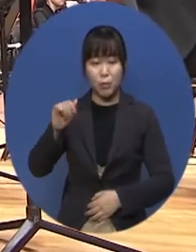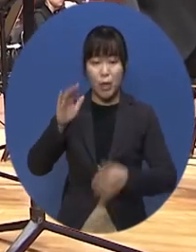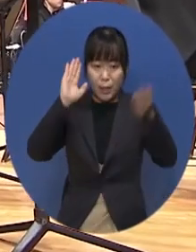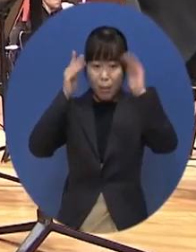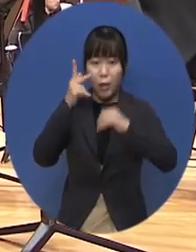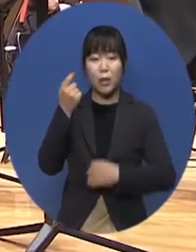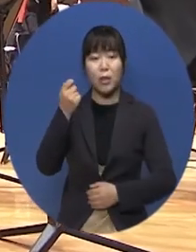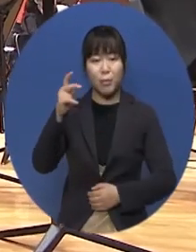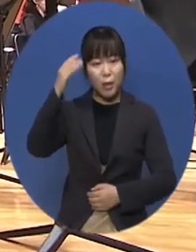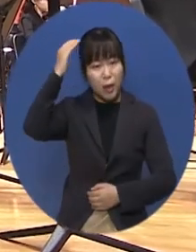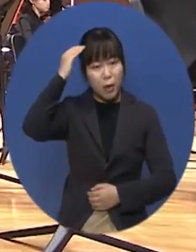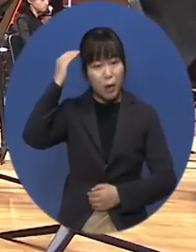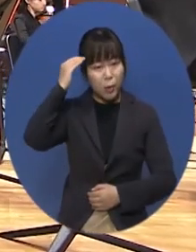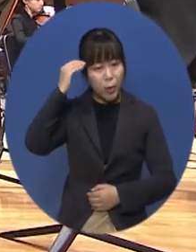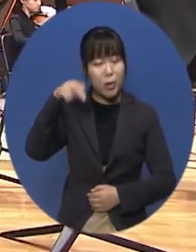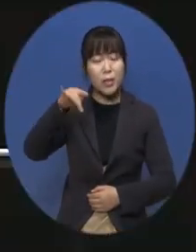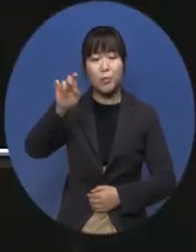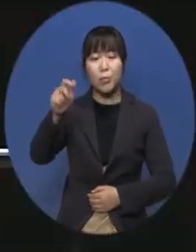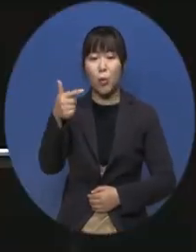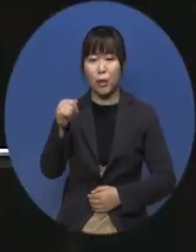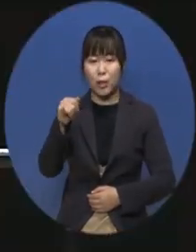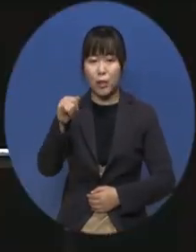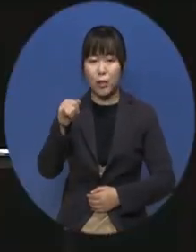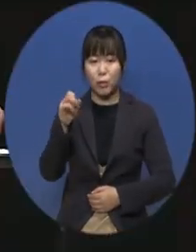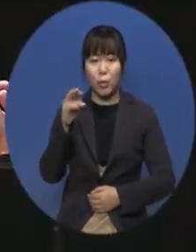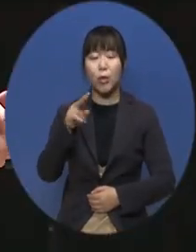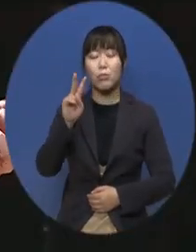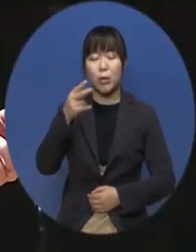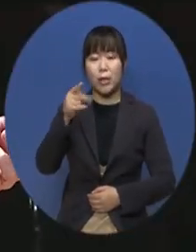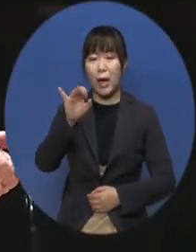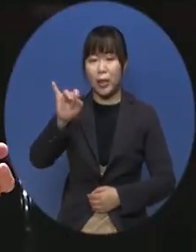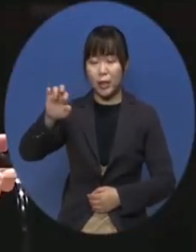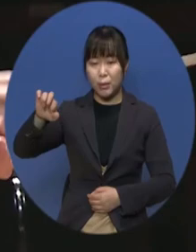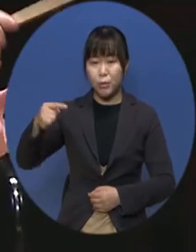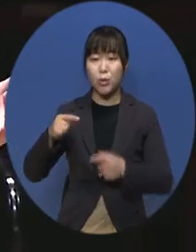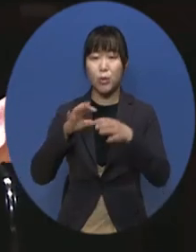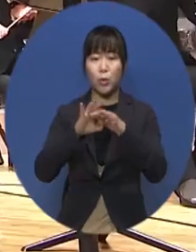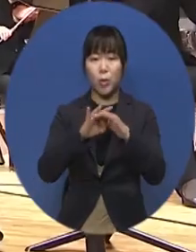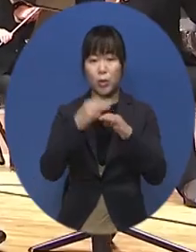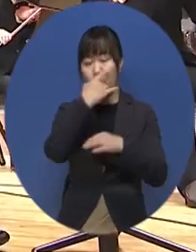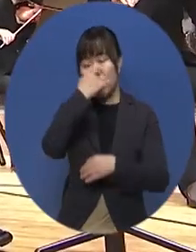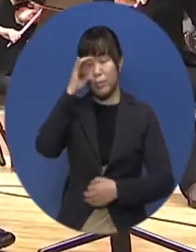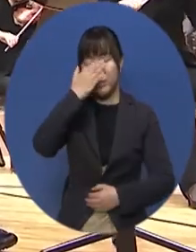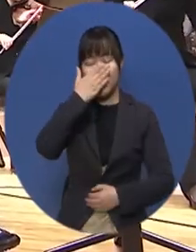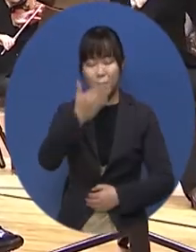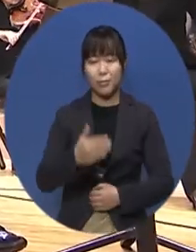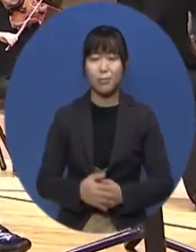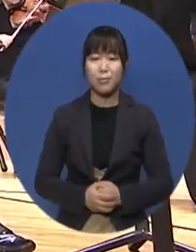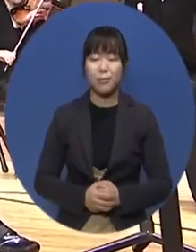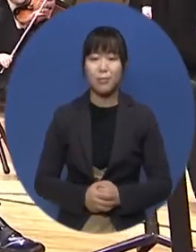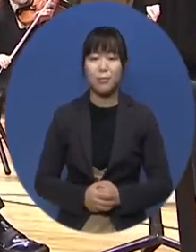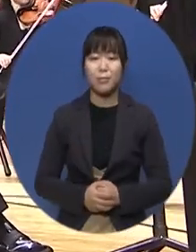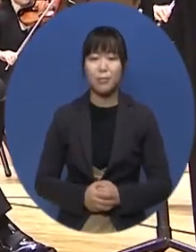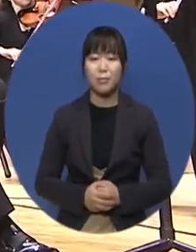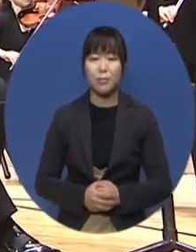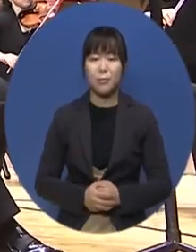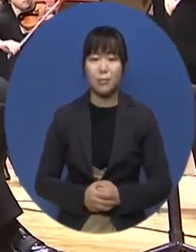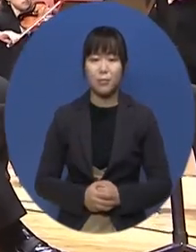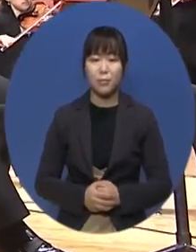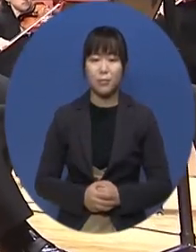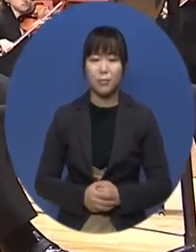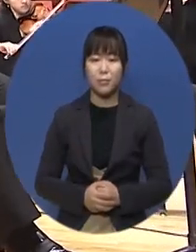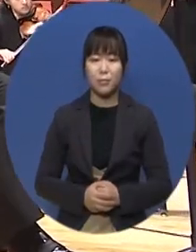TV 코리안 심포니 채널과 V라이브를 통해 생중계될 예정입니다. 복지TV